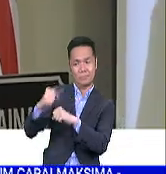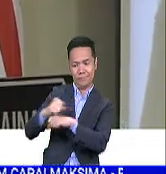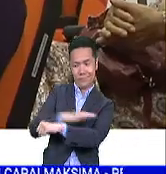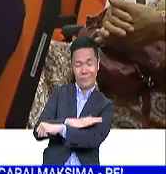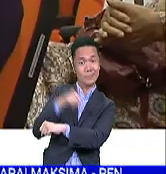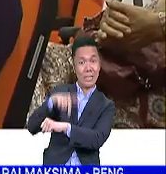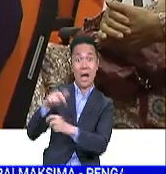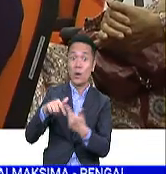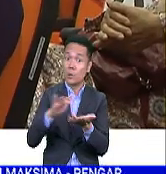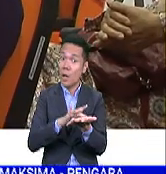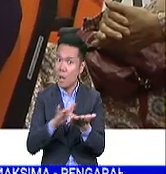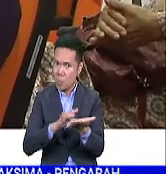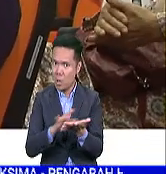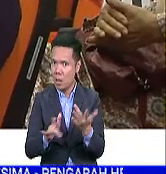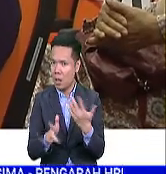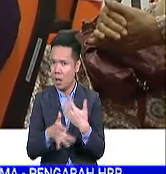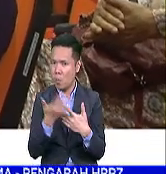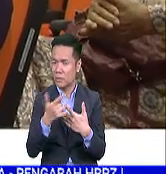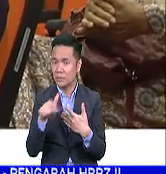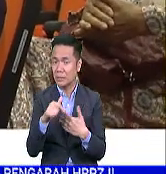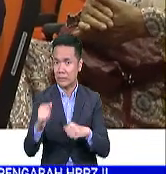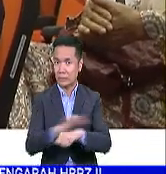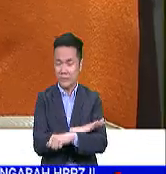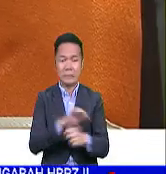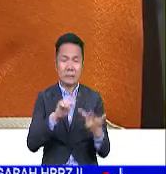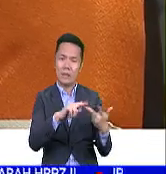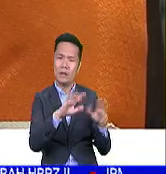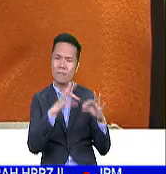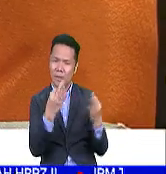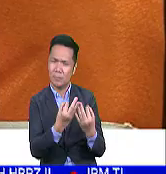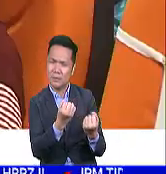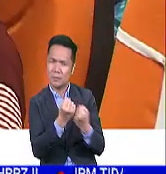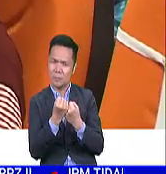awal dapat dikesan dengan segera. Sokongan keluarga juga sangat diperlukan.